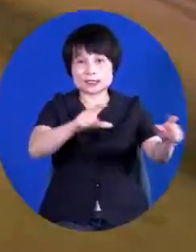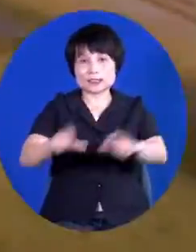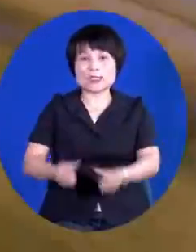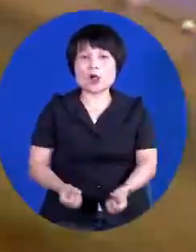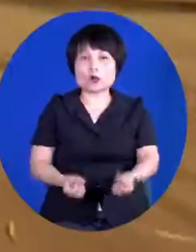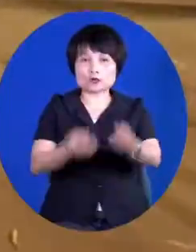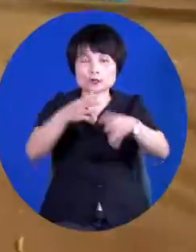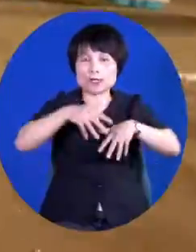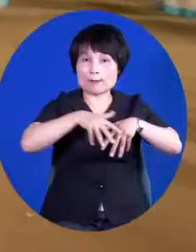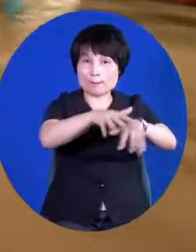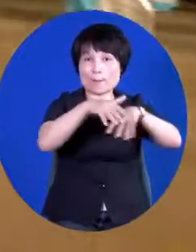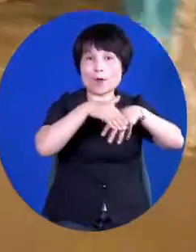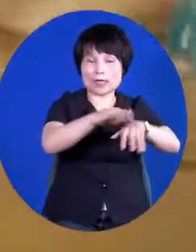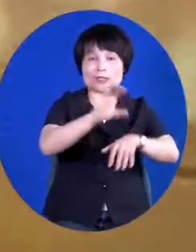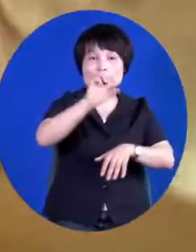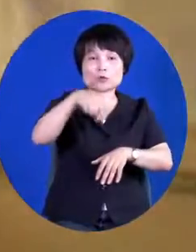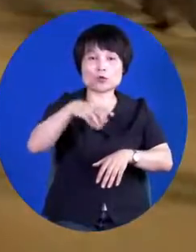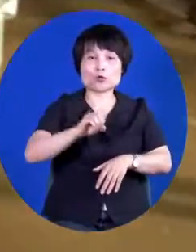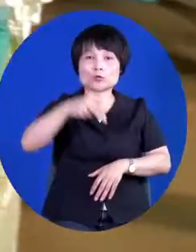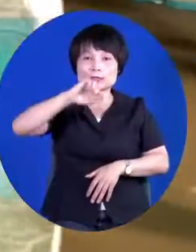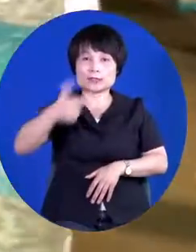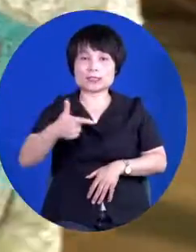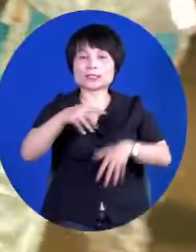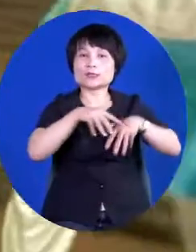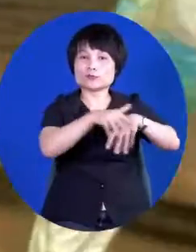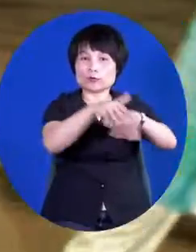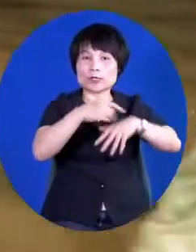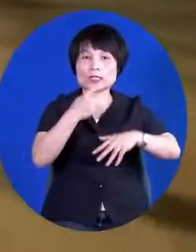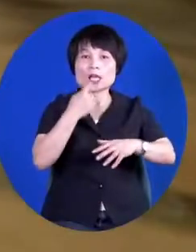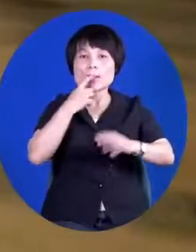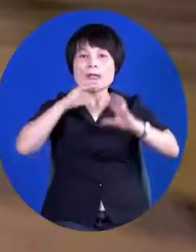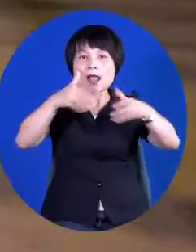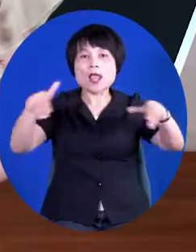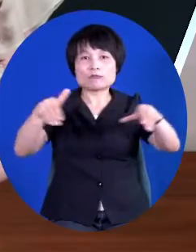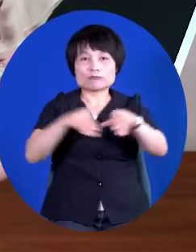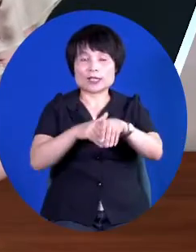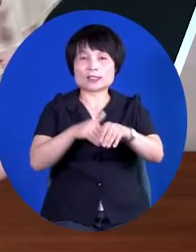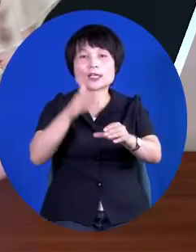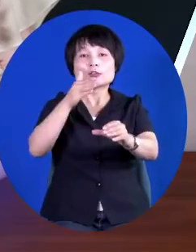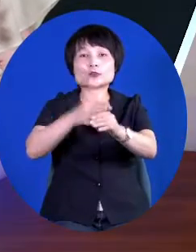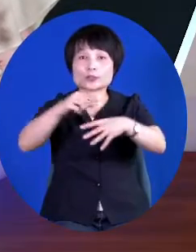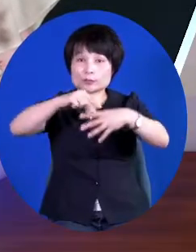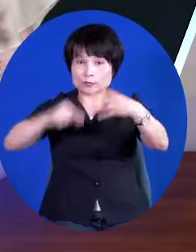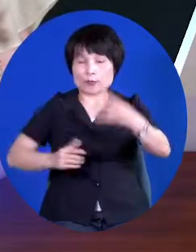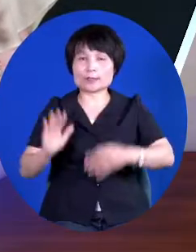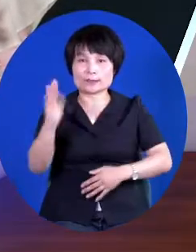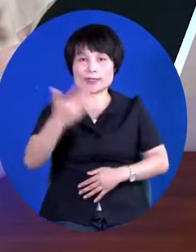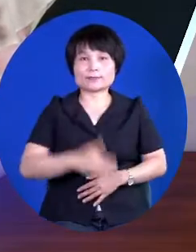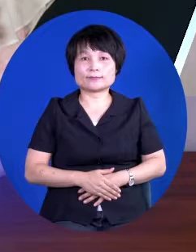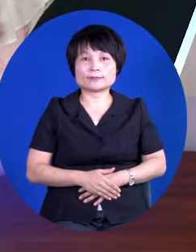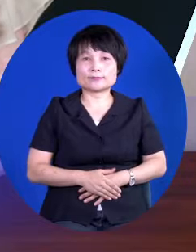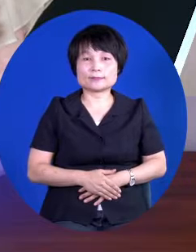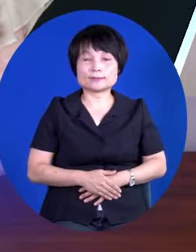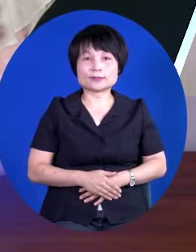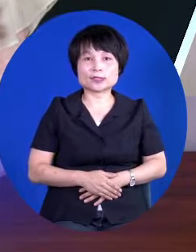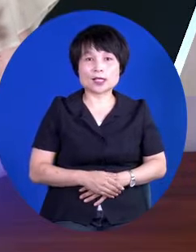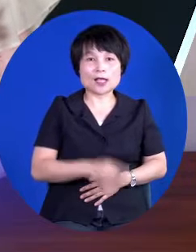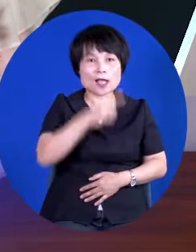퍼레이드는 이제 백제문화제의 핵심 프로그램으로 자리 잡아가고 있습니다. 고대 동아시아의